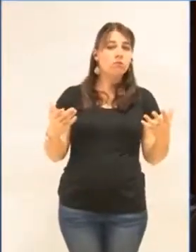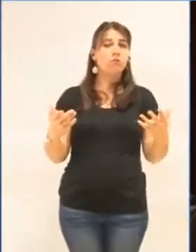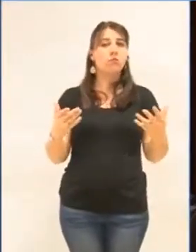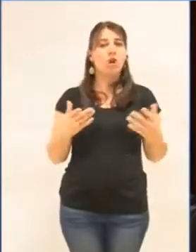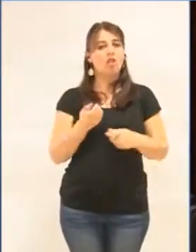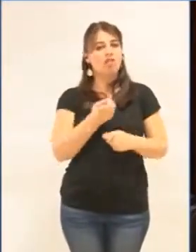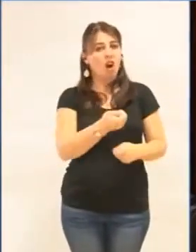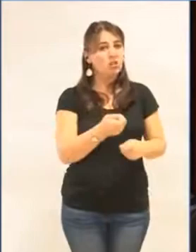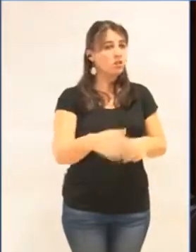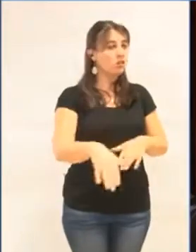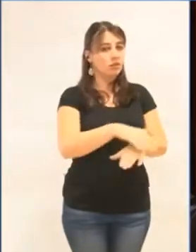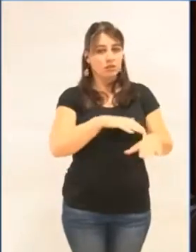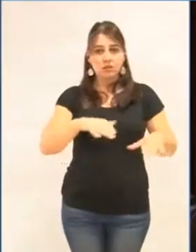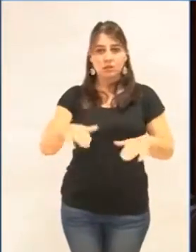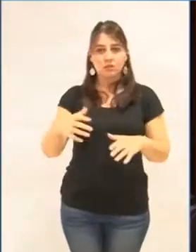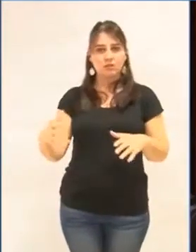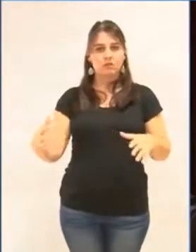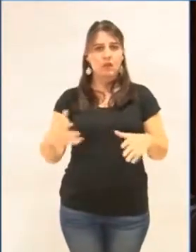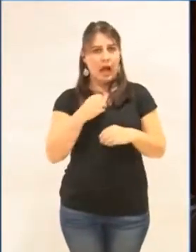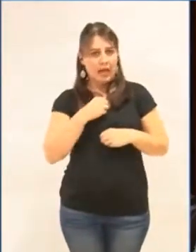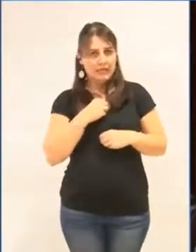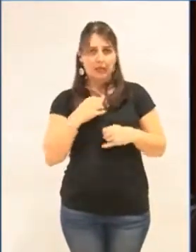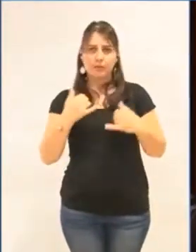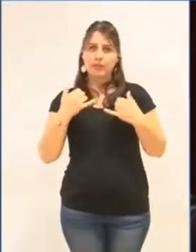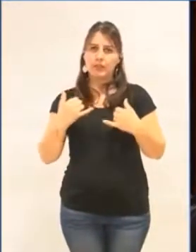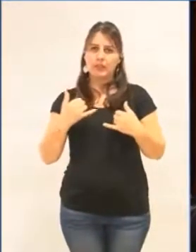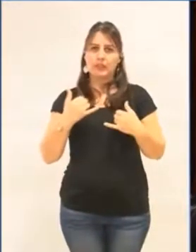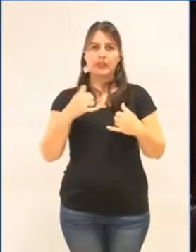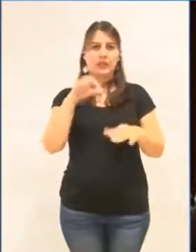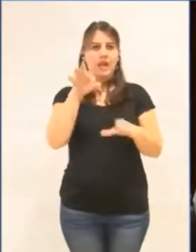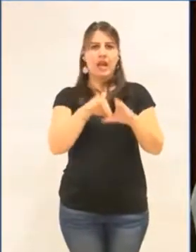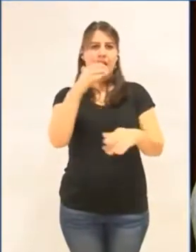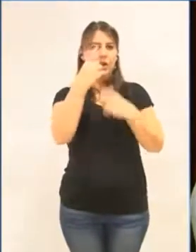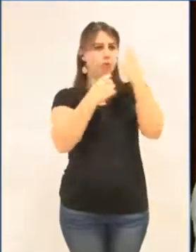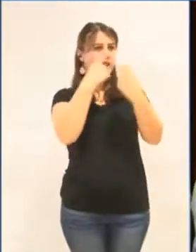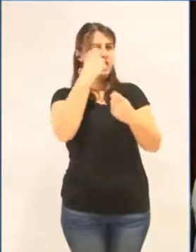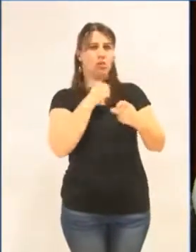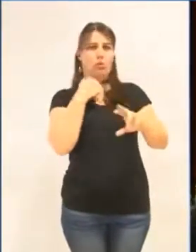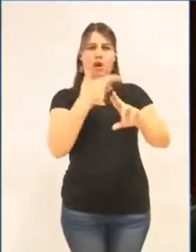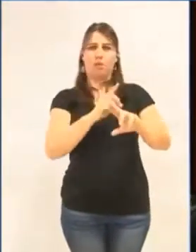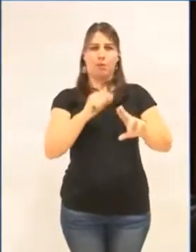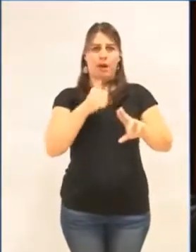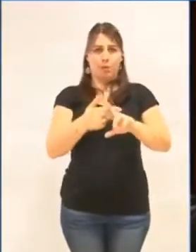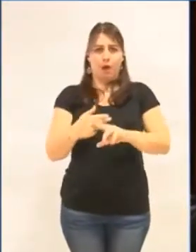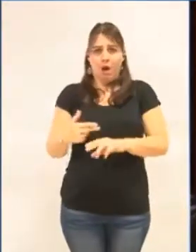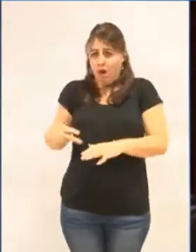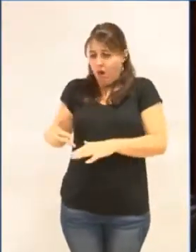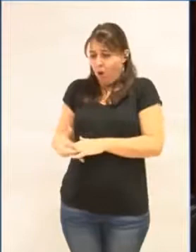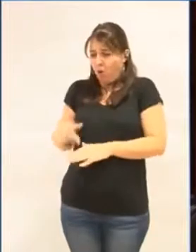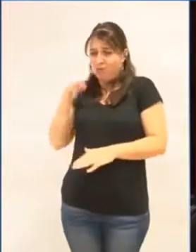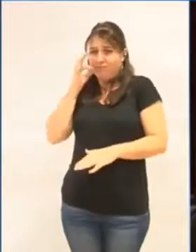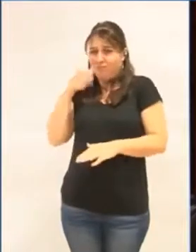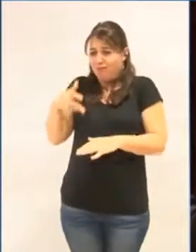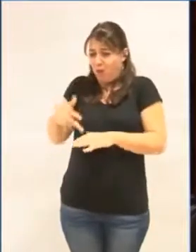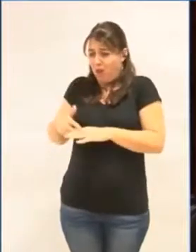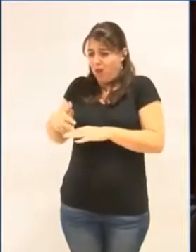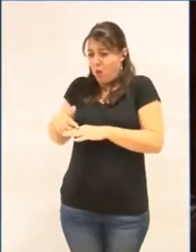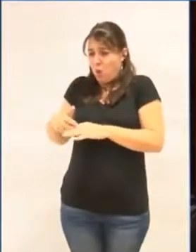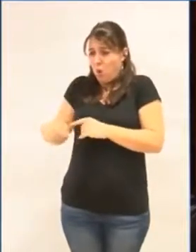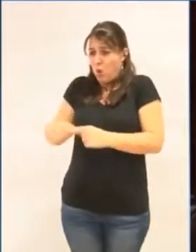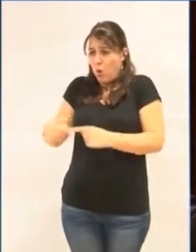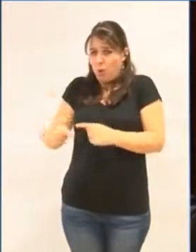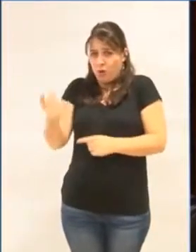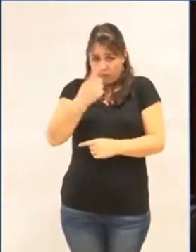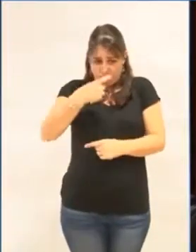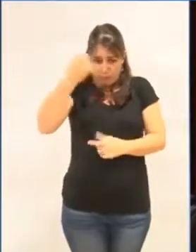dans le même temps accepter qu'ici on ne répond pas aux questions des élus alors que l'enquête est à peine au début et qu'il n'y a eu aucune audition chez le